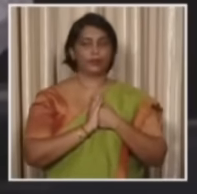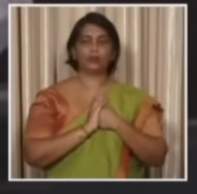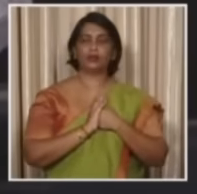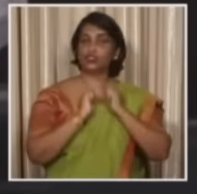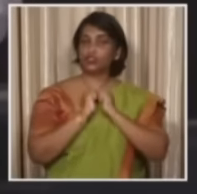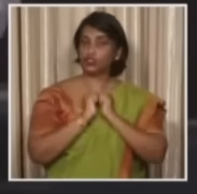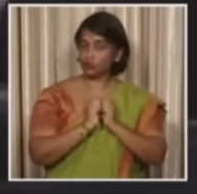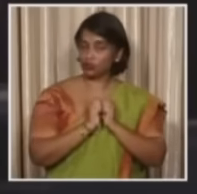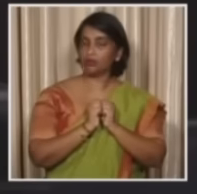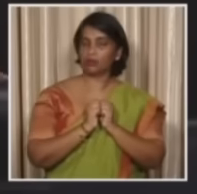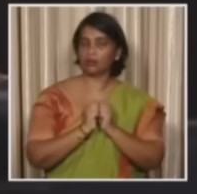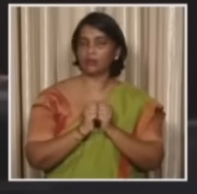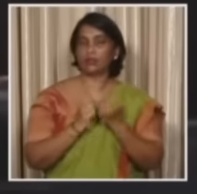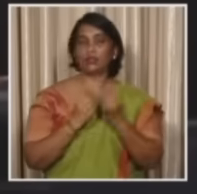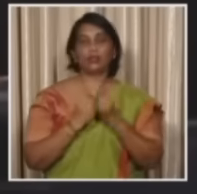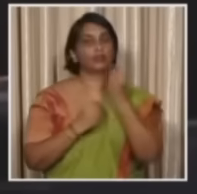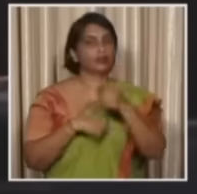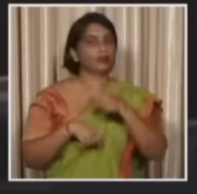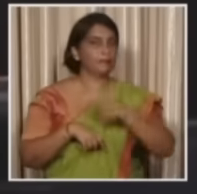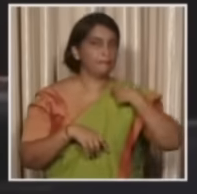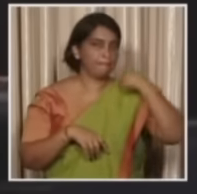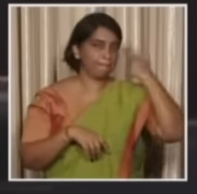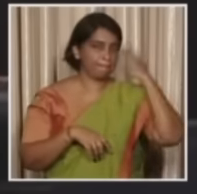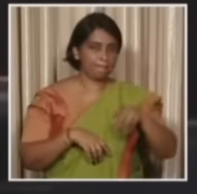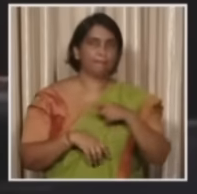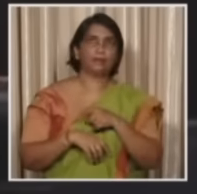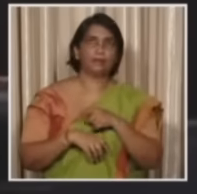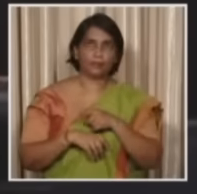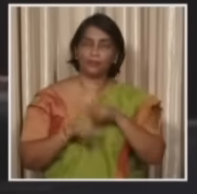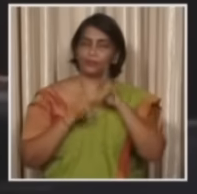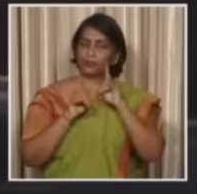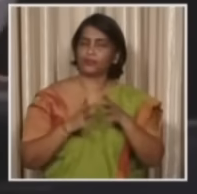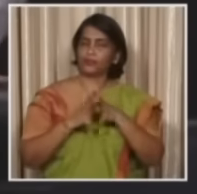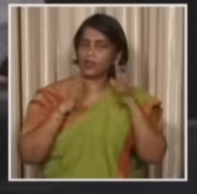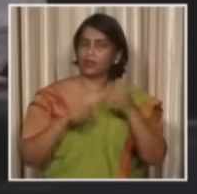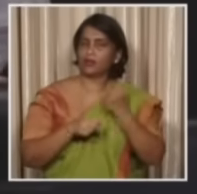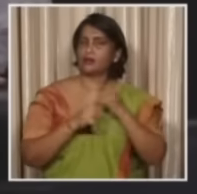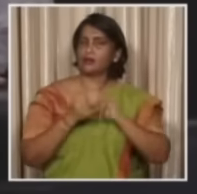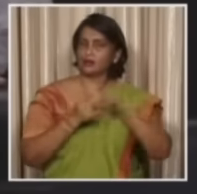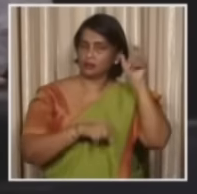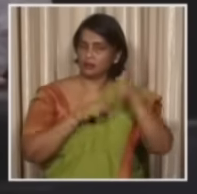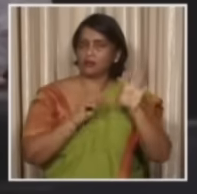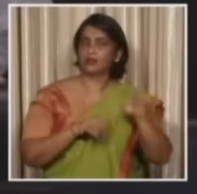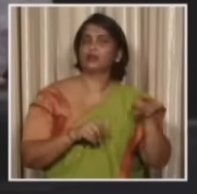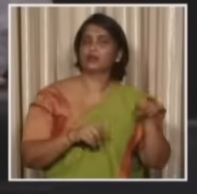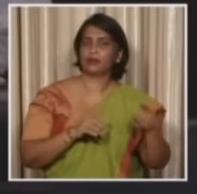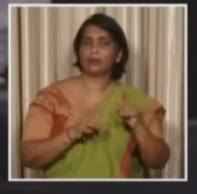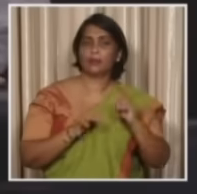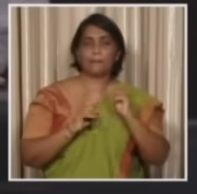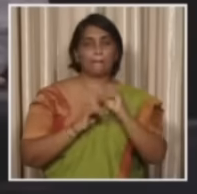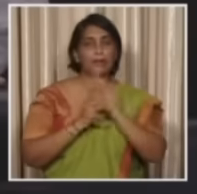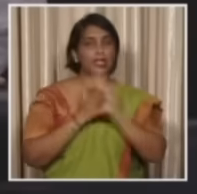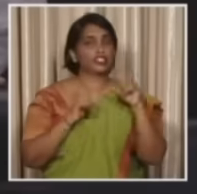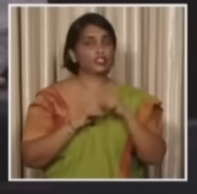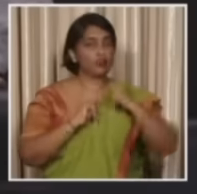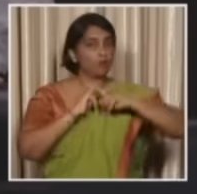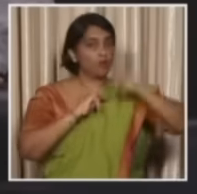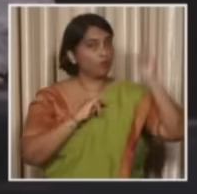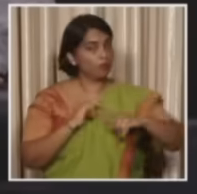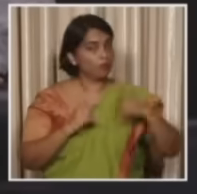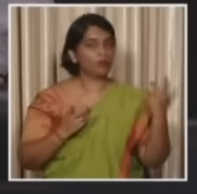ගෞරවණීය රැකී අවස්ථාවක් තමයි ඒගොල්ලෝ බලාපොරොත්තු වෙන්නේ. බොහෝ ග්‍රාම නිලධාරීන් ඉන්නෝ පශ්චාත් උපාධි, ඒ